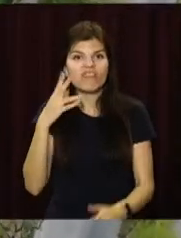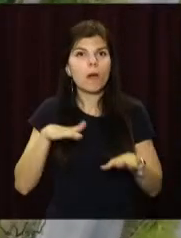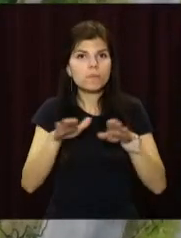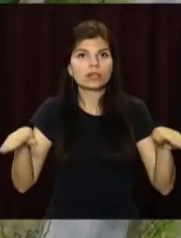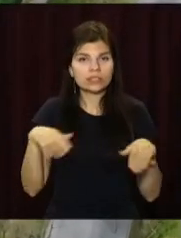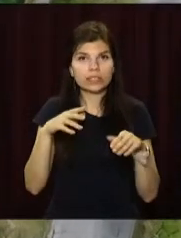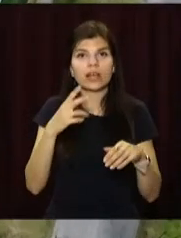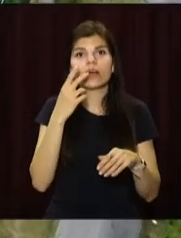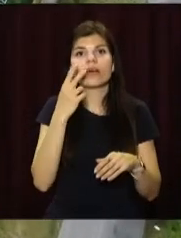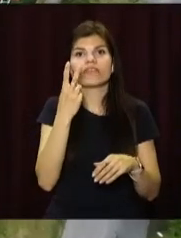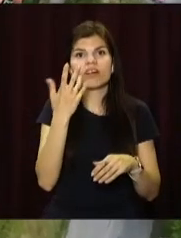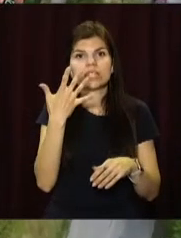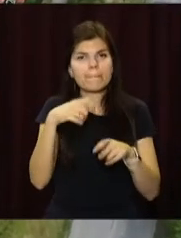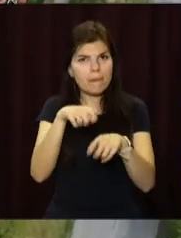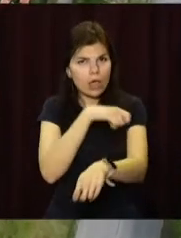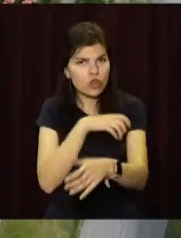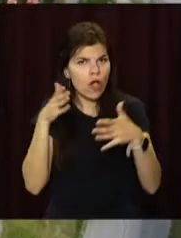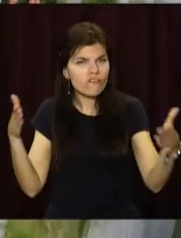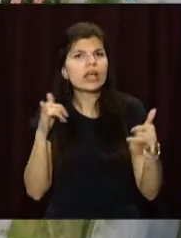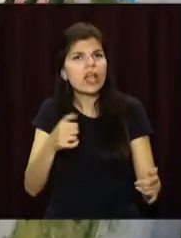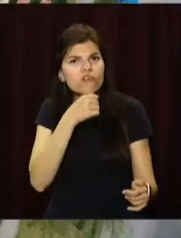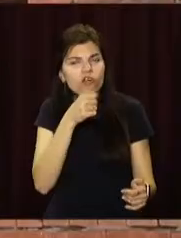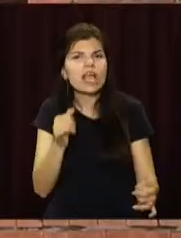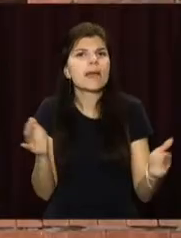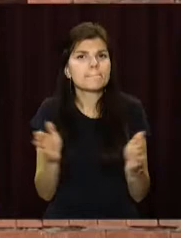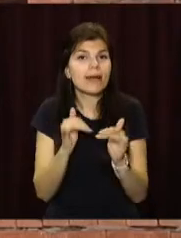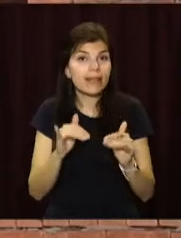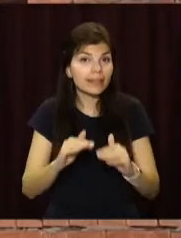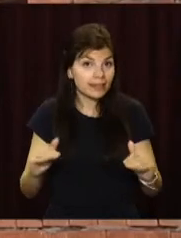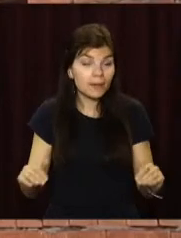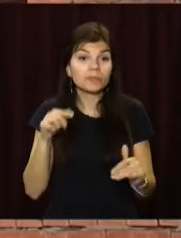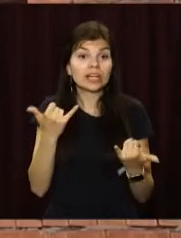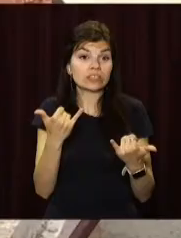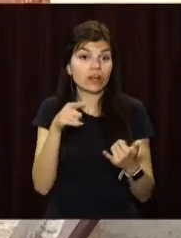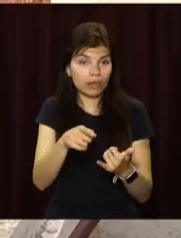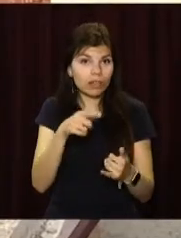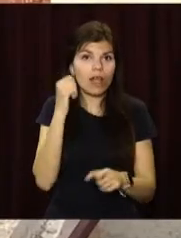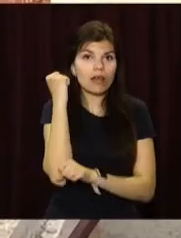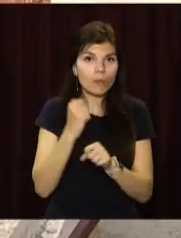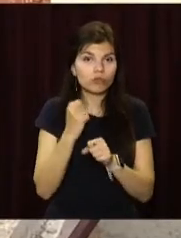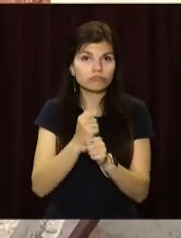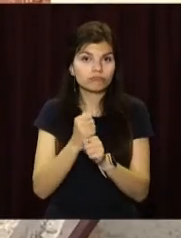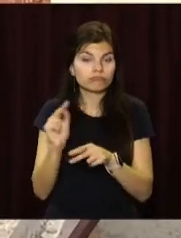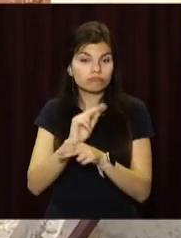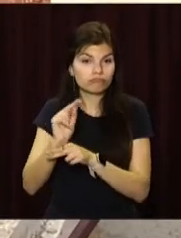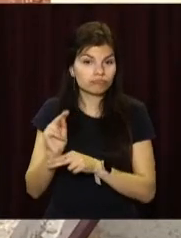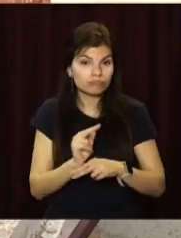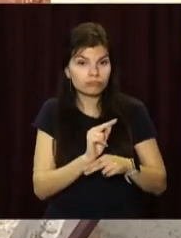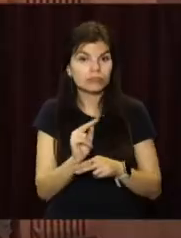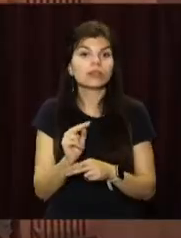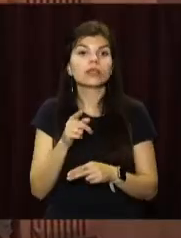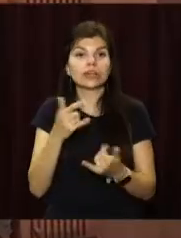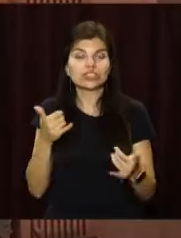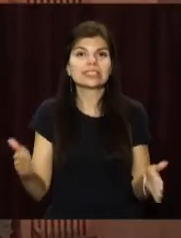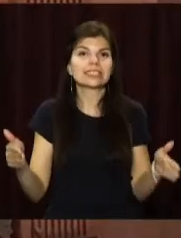великий 25-метровий для дорослих та менший для дітей. Зараз підрядники вже виконують монтажні роботи і